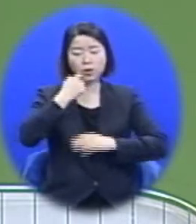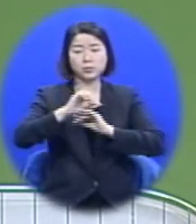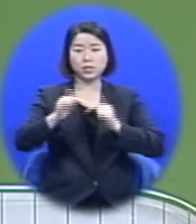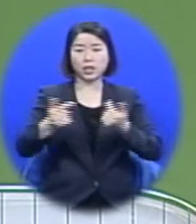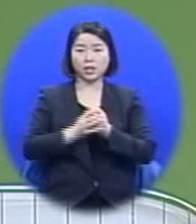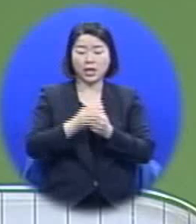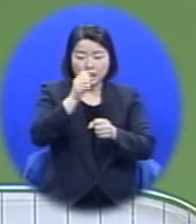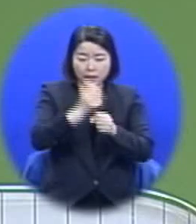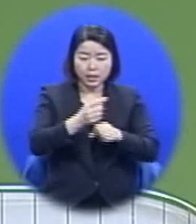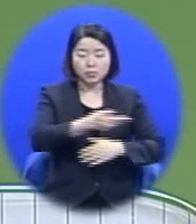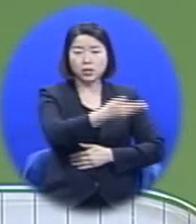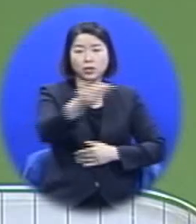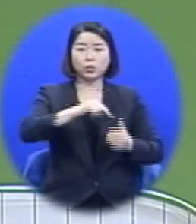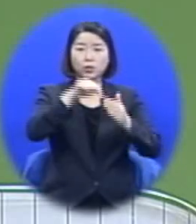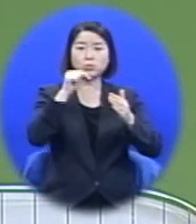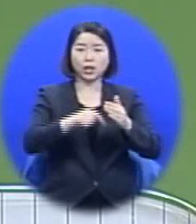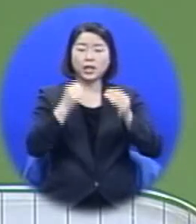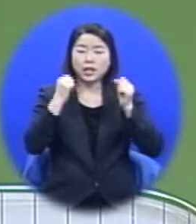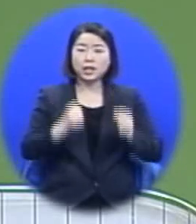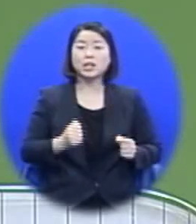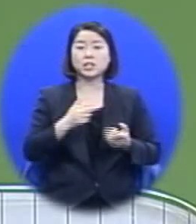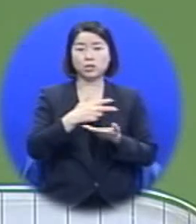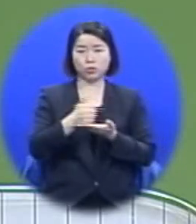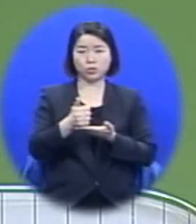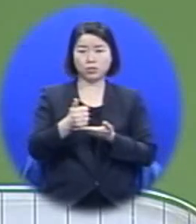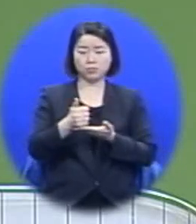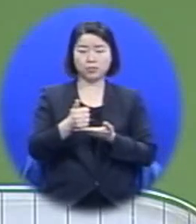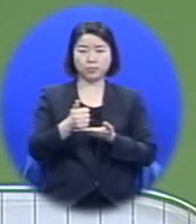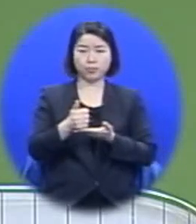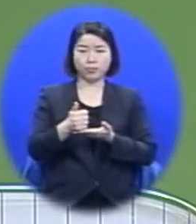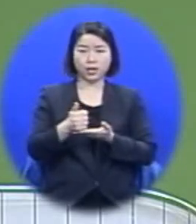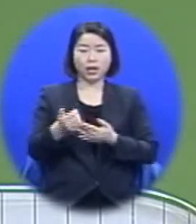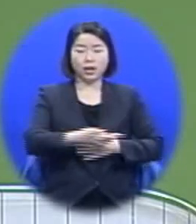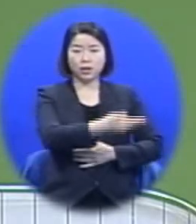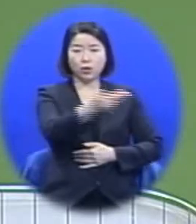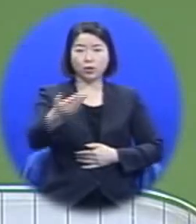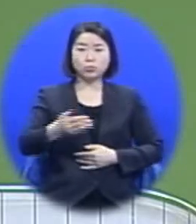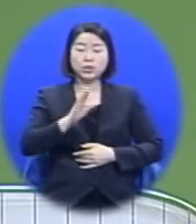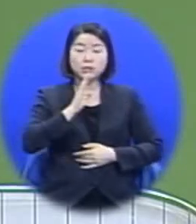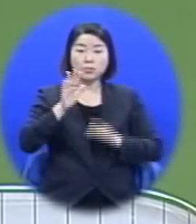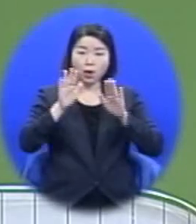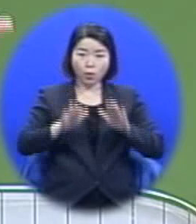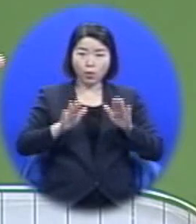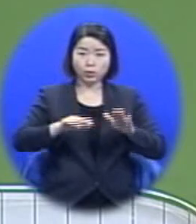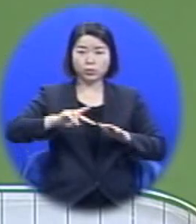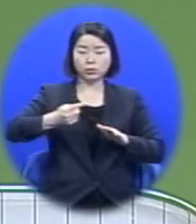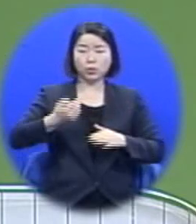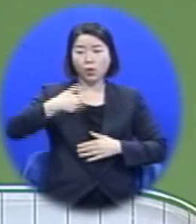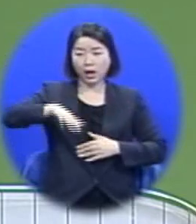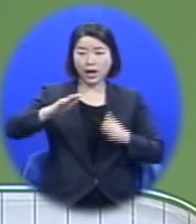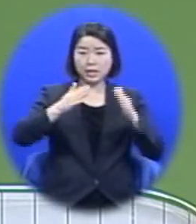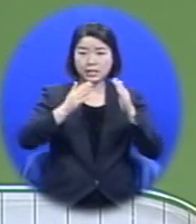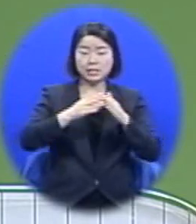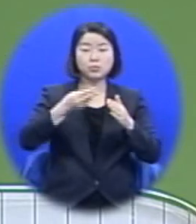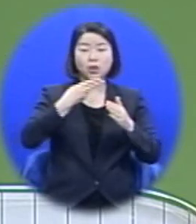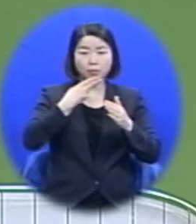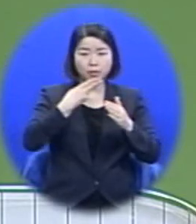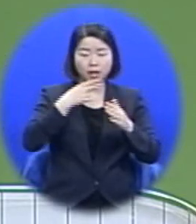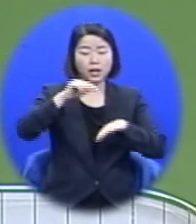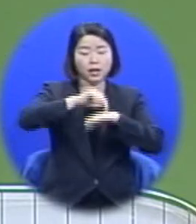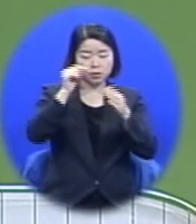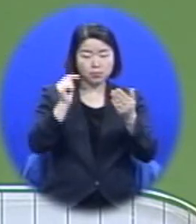이미 여러분 안에 계신 주님 입니다 여러분이 정말 오늘도 내가 는 갈 집이 없다고 이런